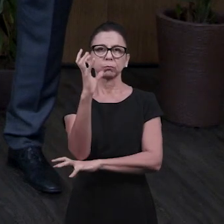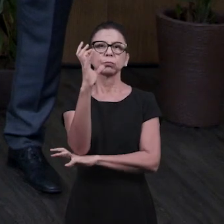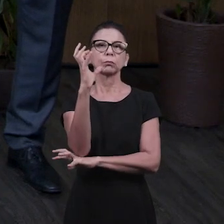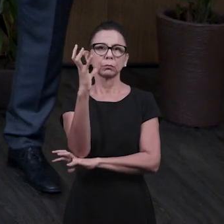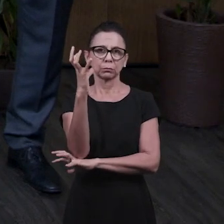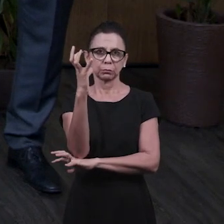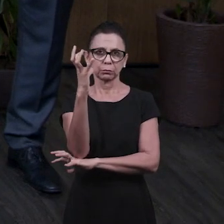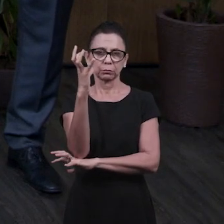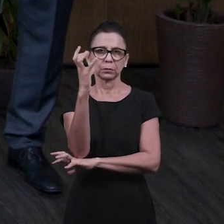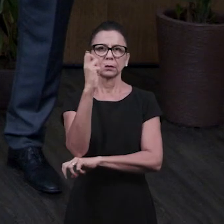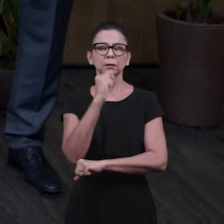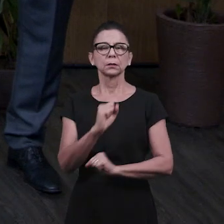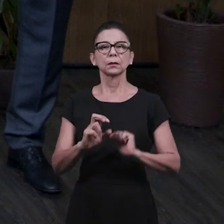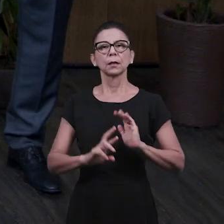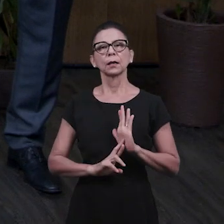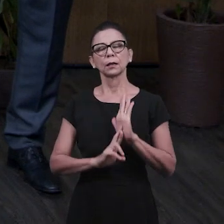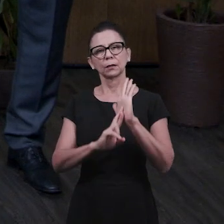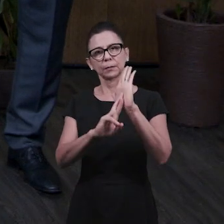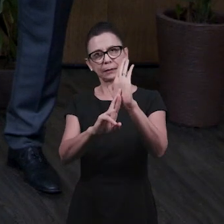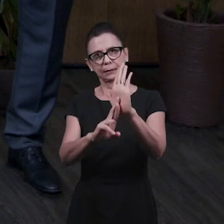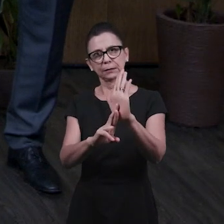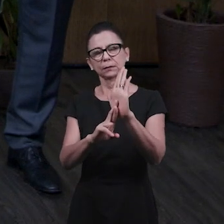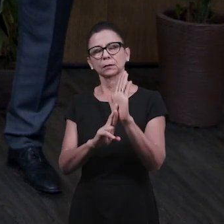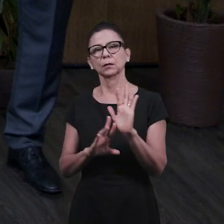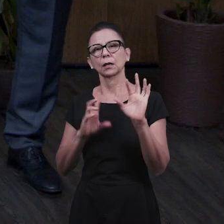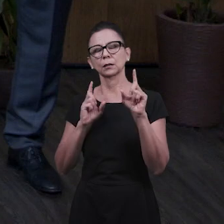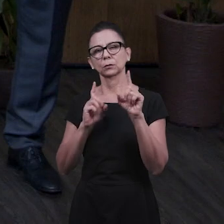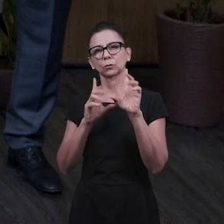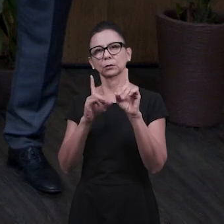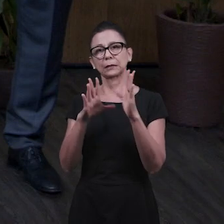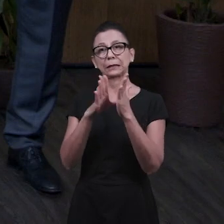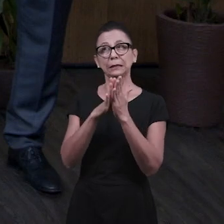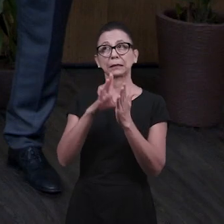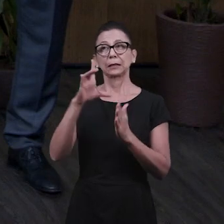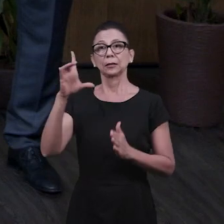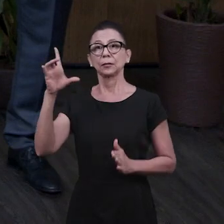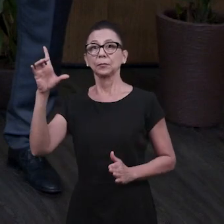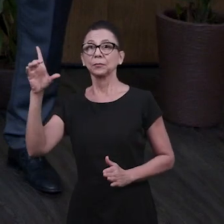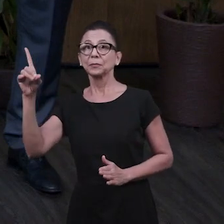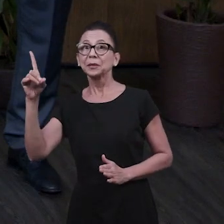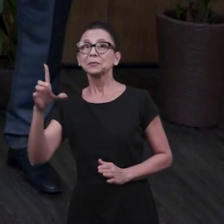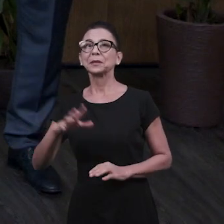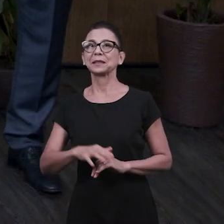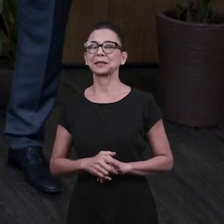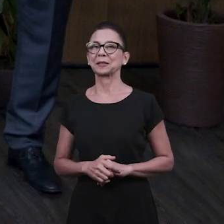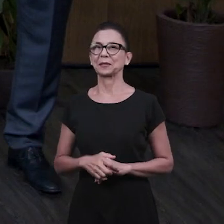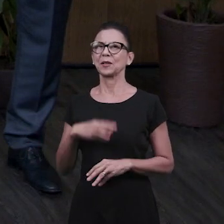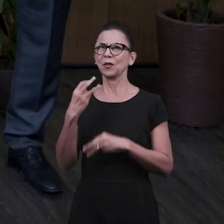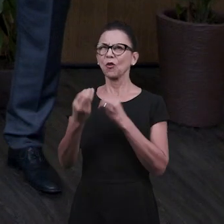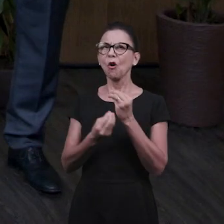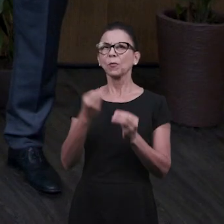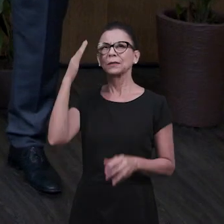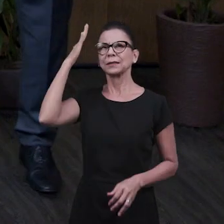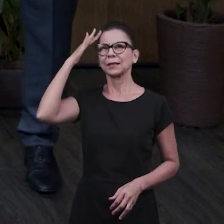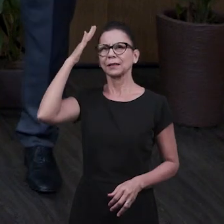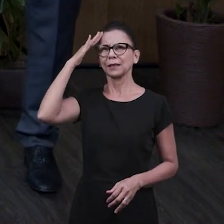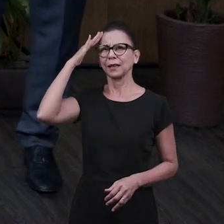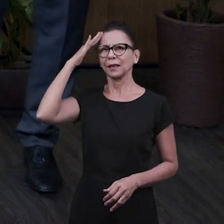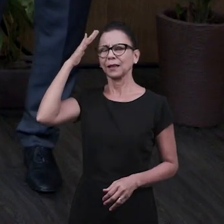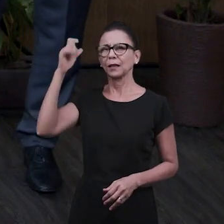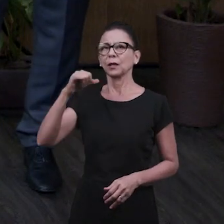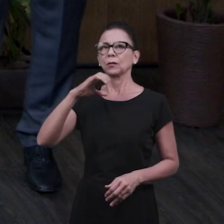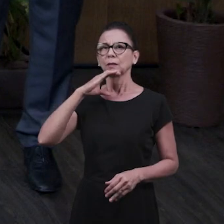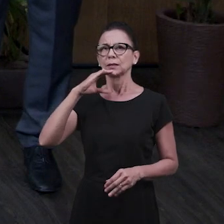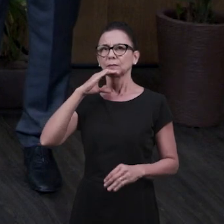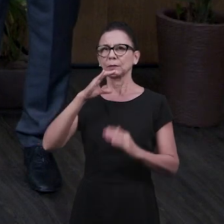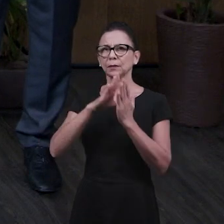la doctrine biblique qui est touchée par la connaissance et l'étude de la parole de Dieu et